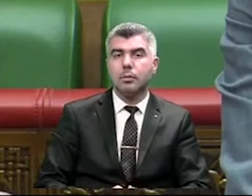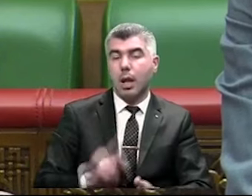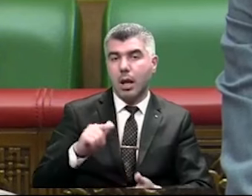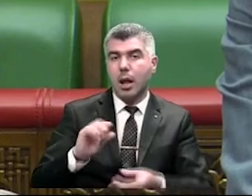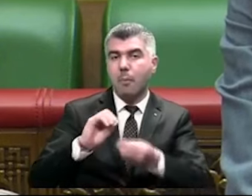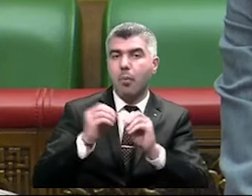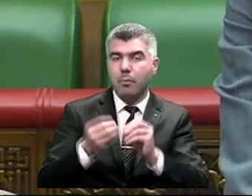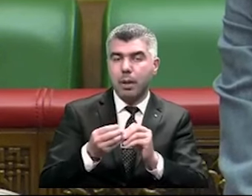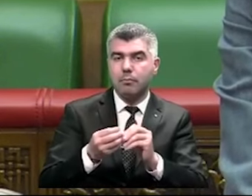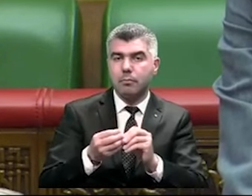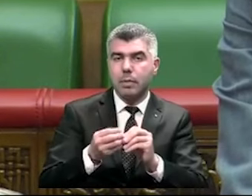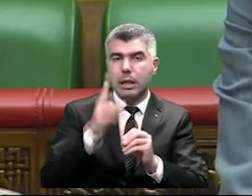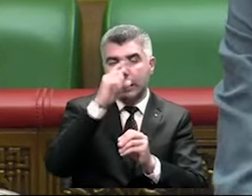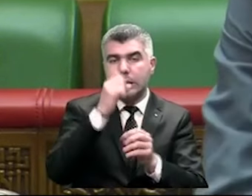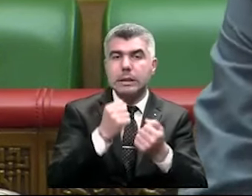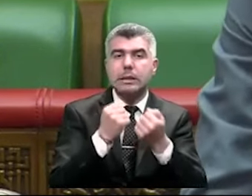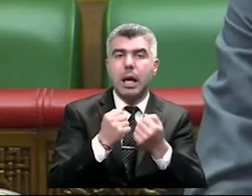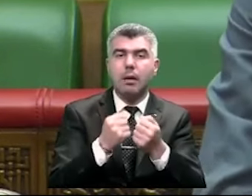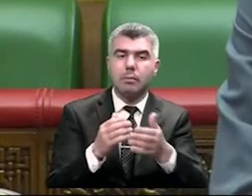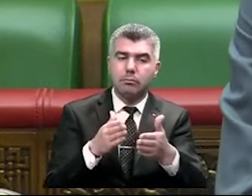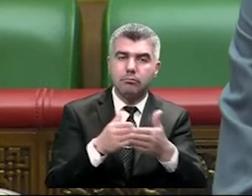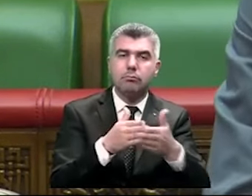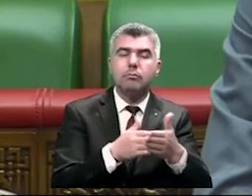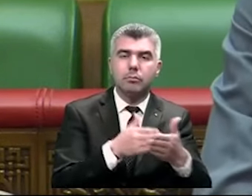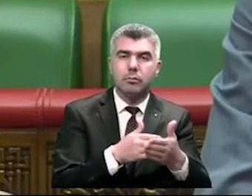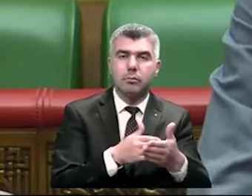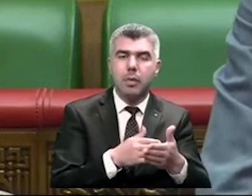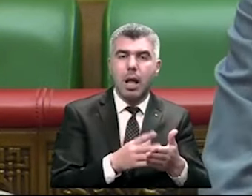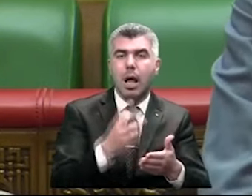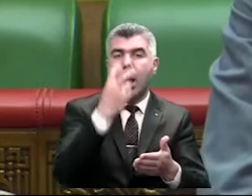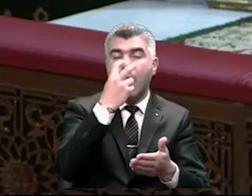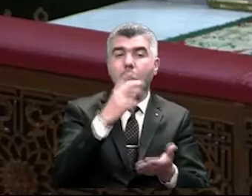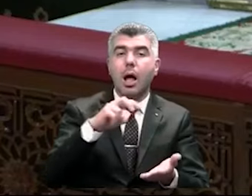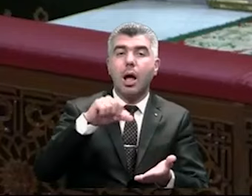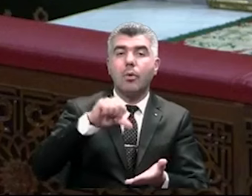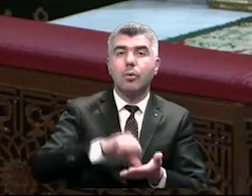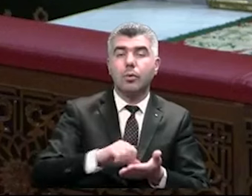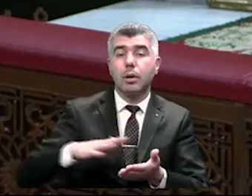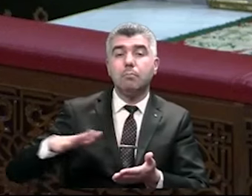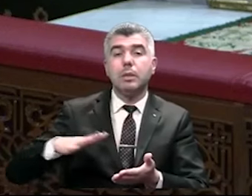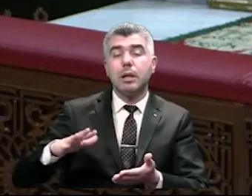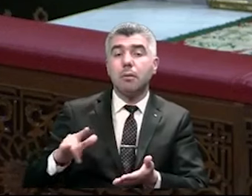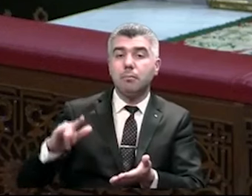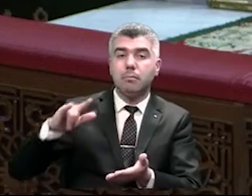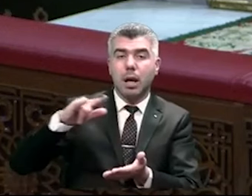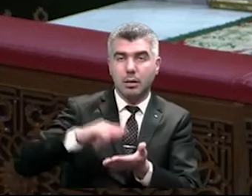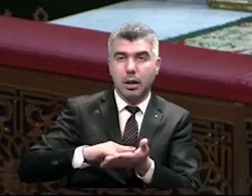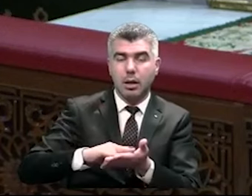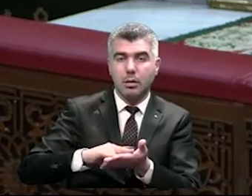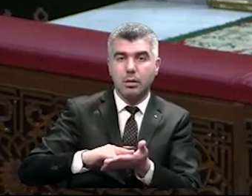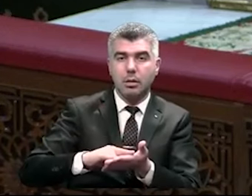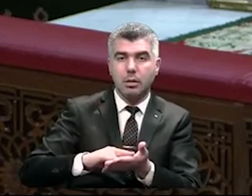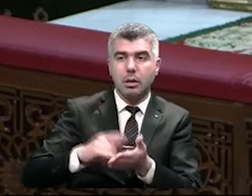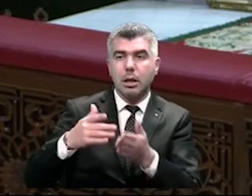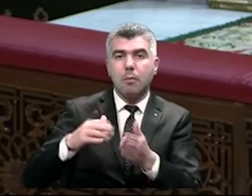المشاكل والصعوبات التي اصبحت يواجهها المسافرين عبر مطار العيون لان هذه المدينه سيد الوزير هي تكبر والمطار مابقاش يكبر